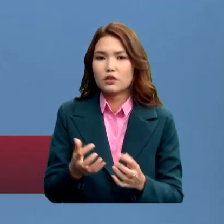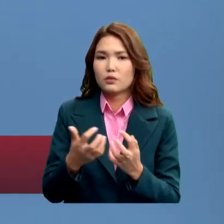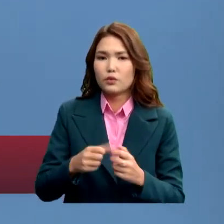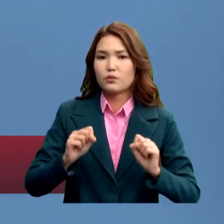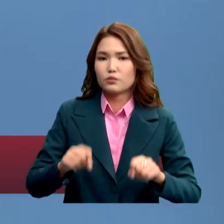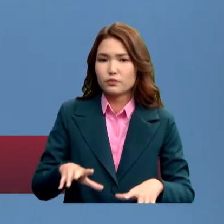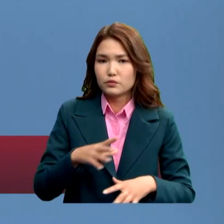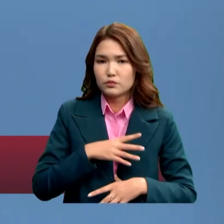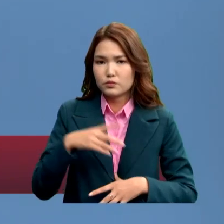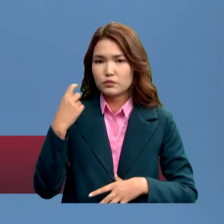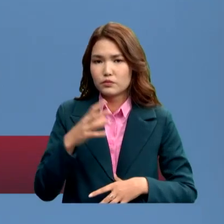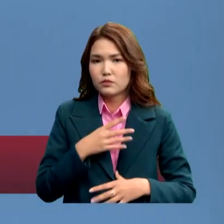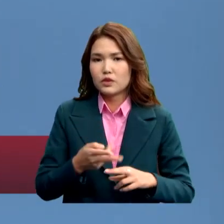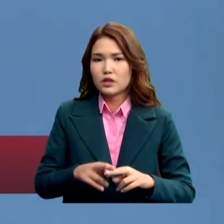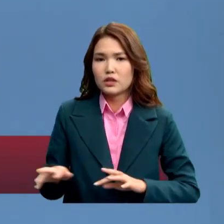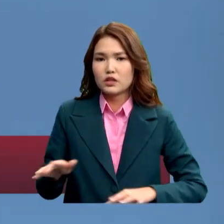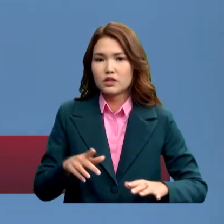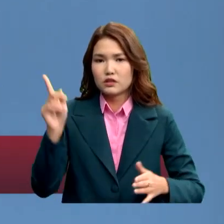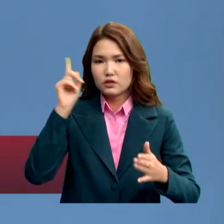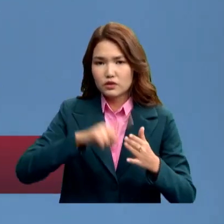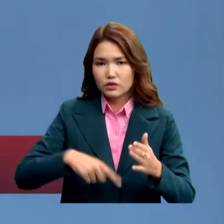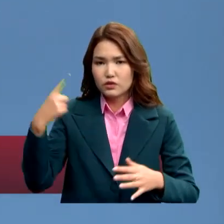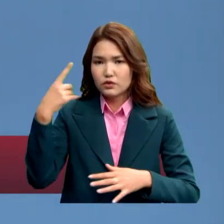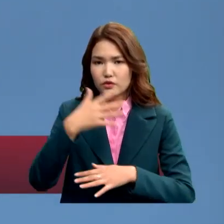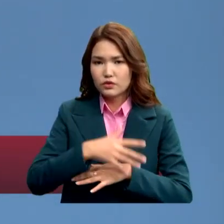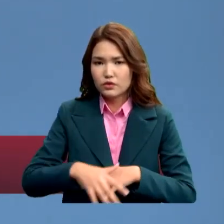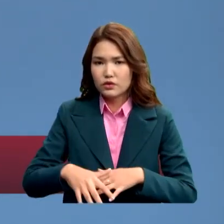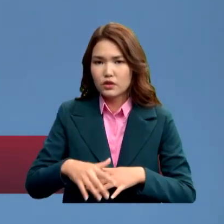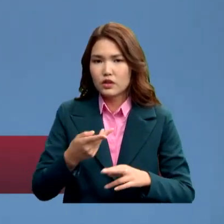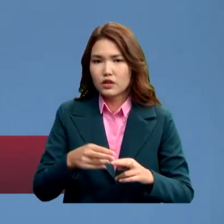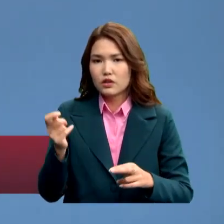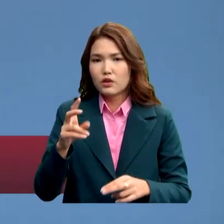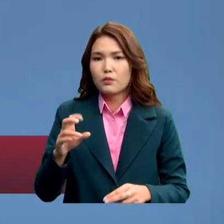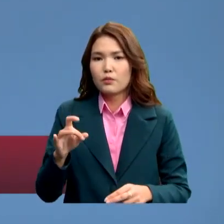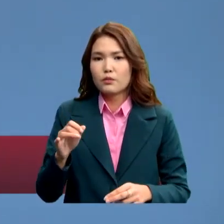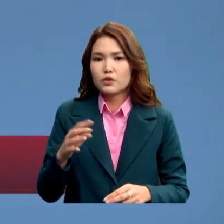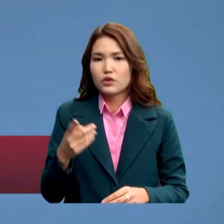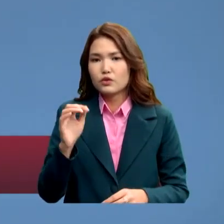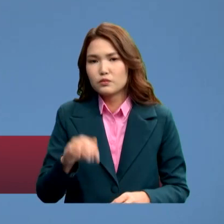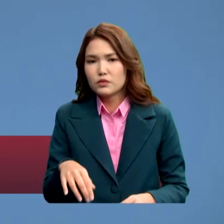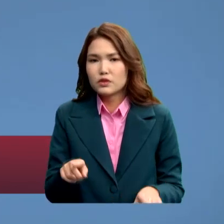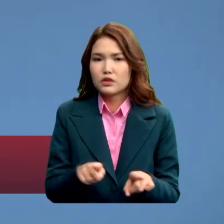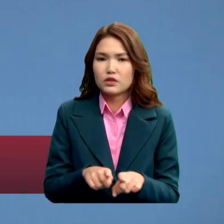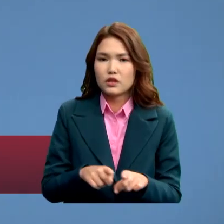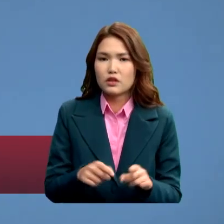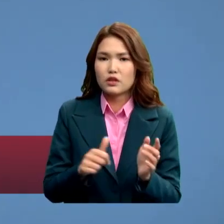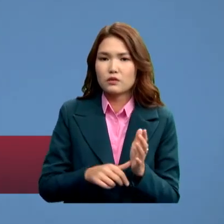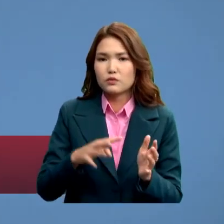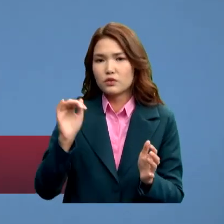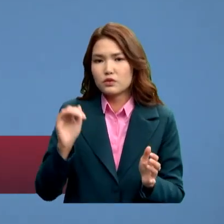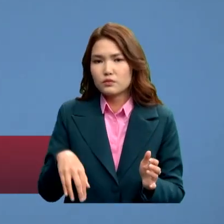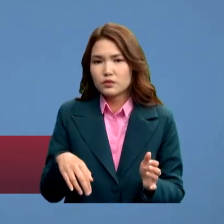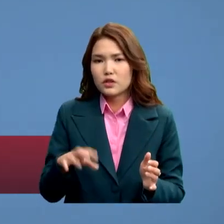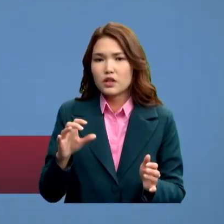екен. Ал ішкі істер министрінің мәліметіне сүйенсек, соңғы аптада Қазақстанға кірген 100 мыңдай ресейліктің 64 мыңы